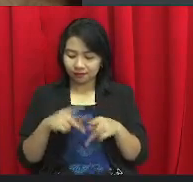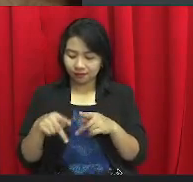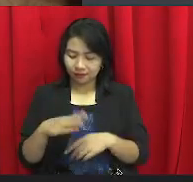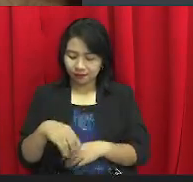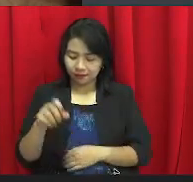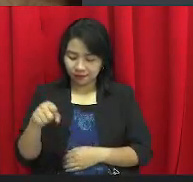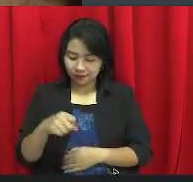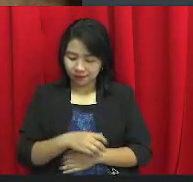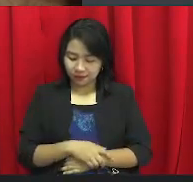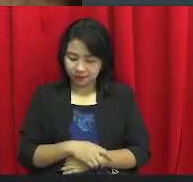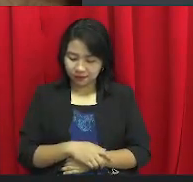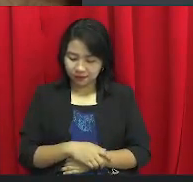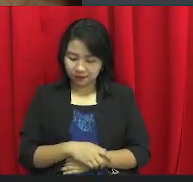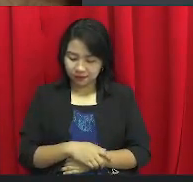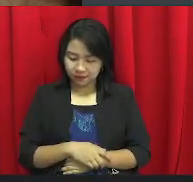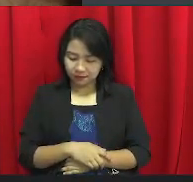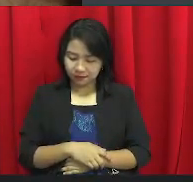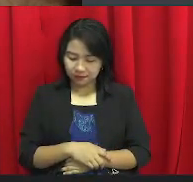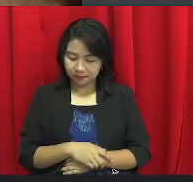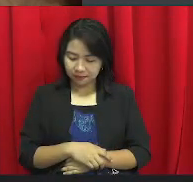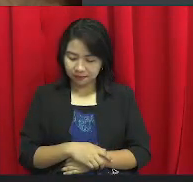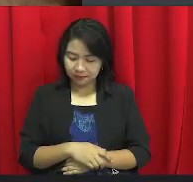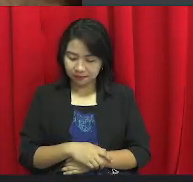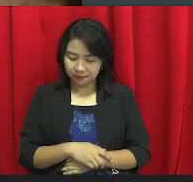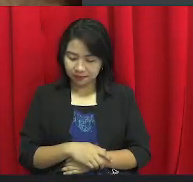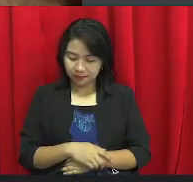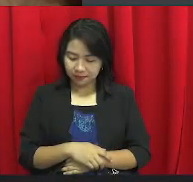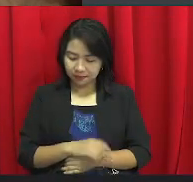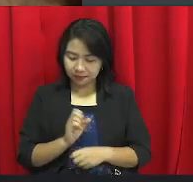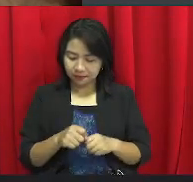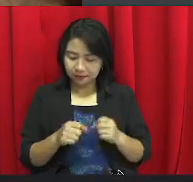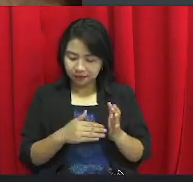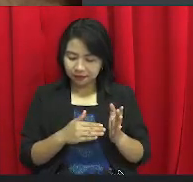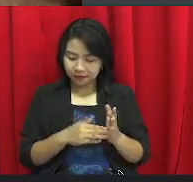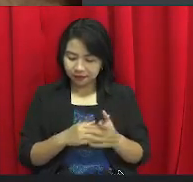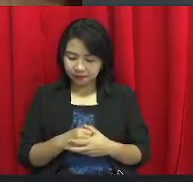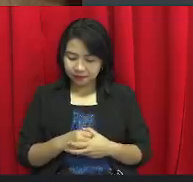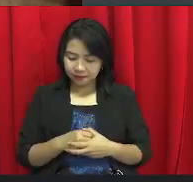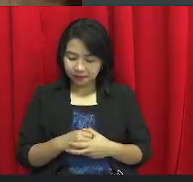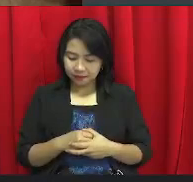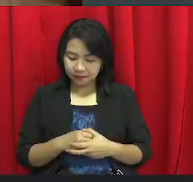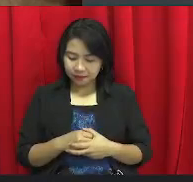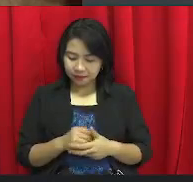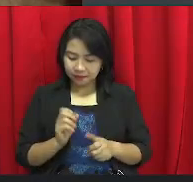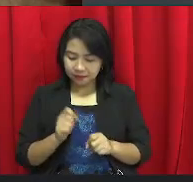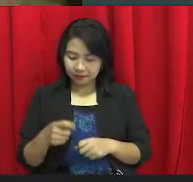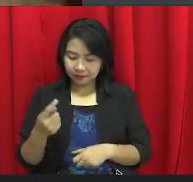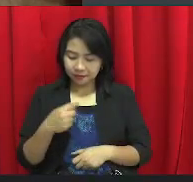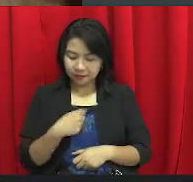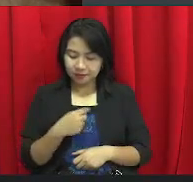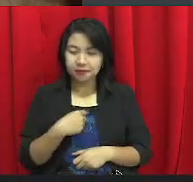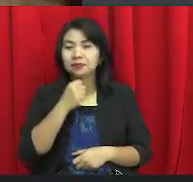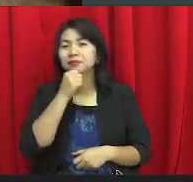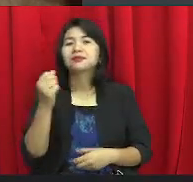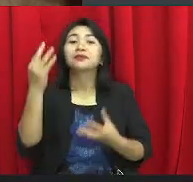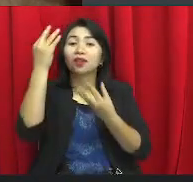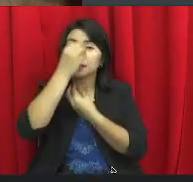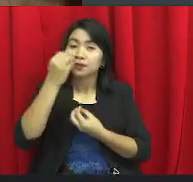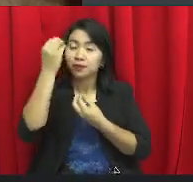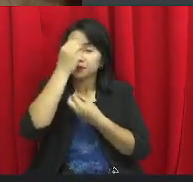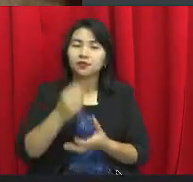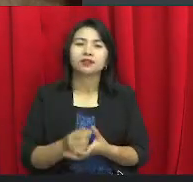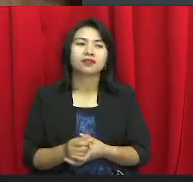Kristiyano, ang mga mananampalataya. Kaya mga kapatid, tinan niyo po. So hindi ako confused. No, habang